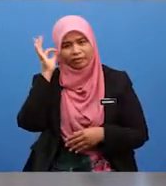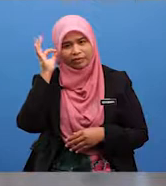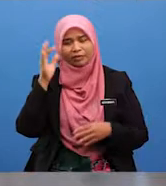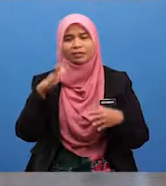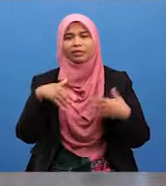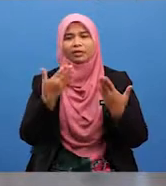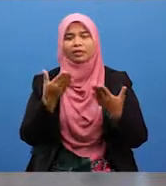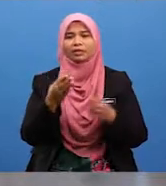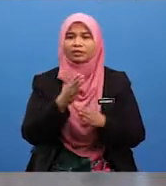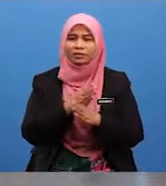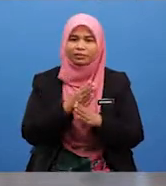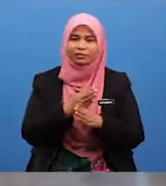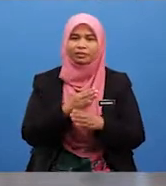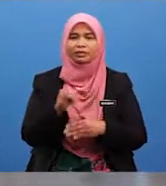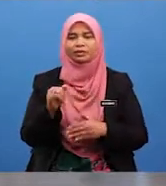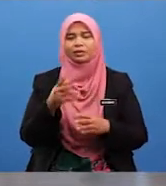sebenarnya perkara tersebut.